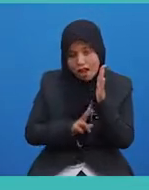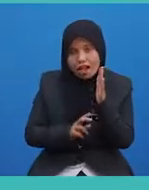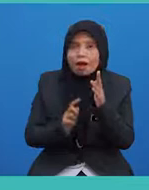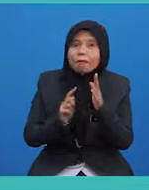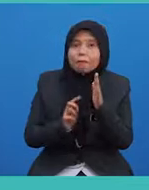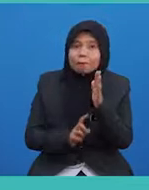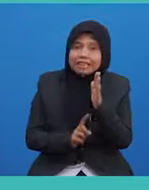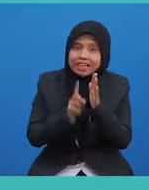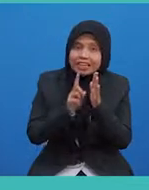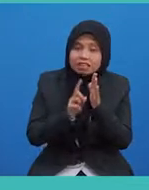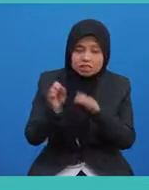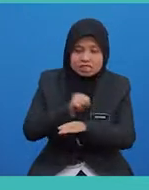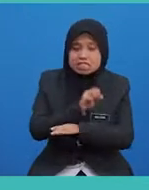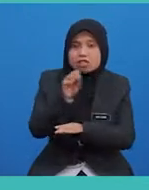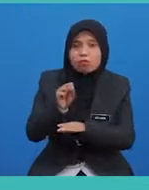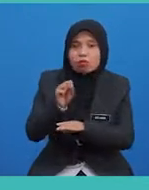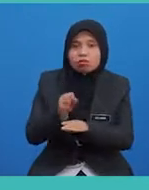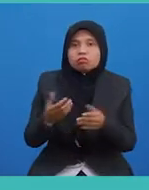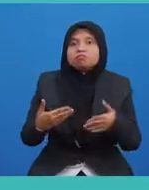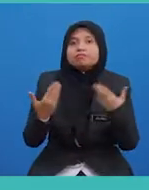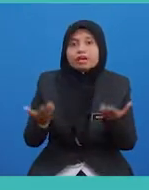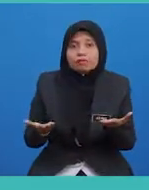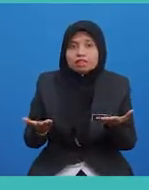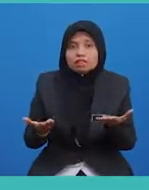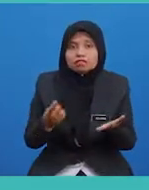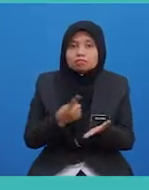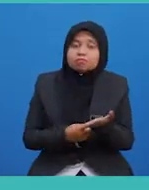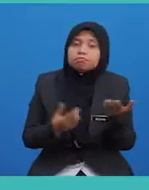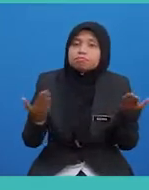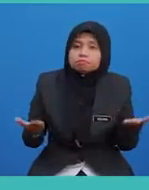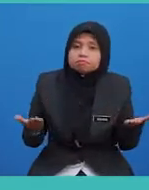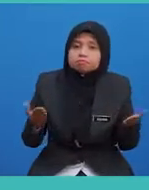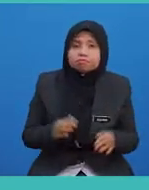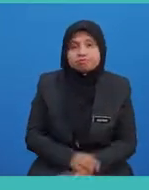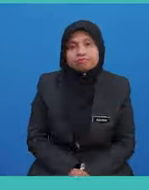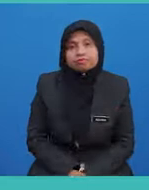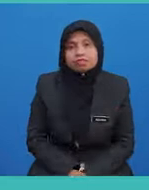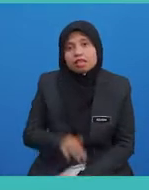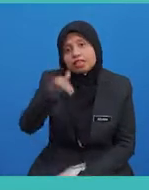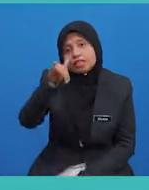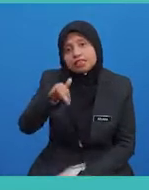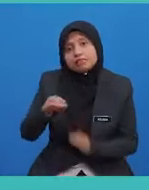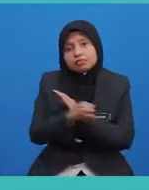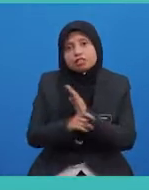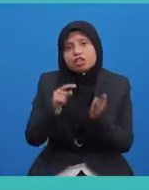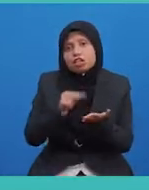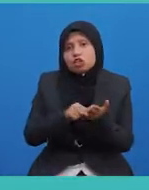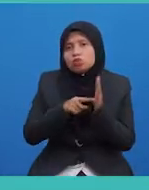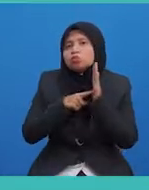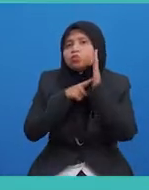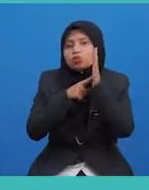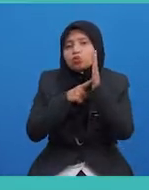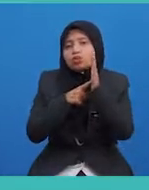Telitikan pula Singapura. Apakah pola yang dialaminya? Ya, negara ini menunjukkan